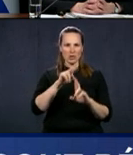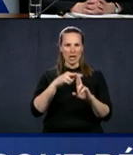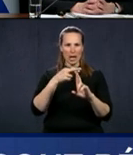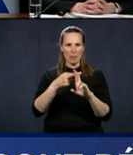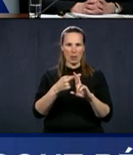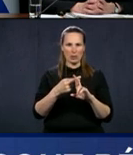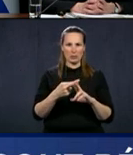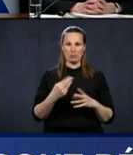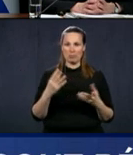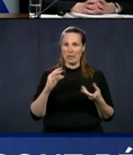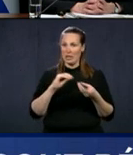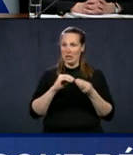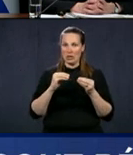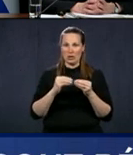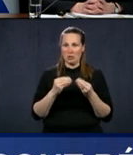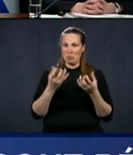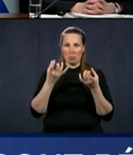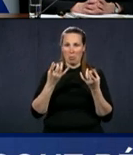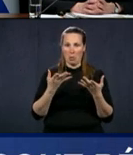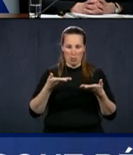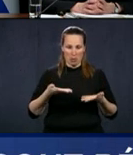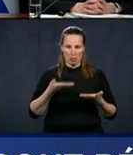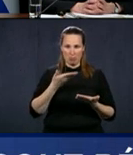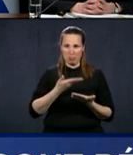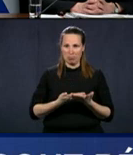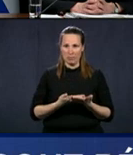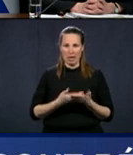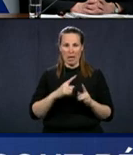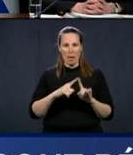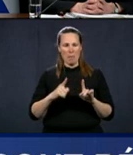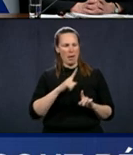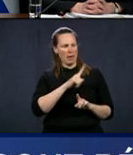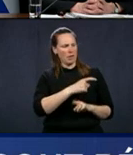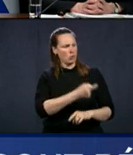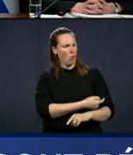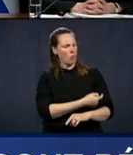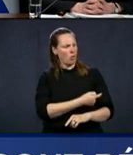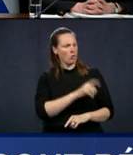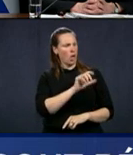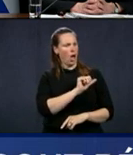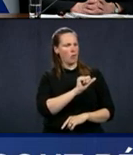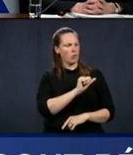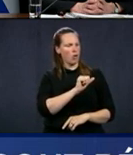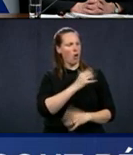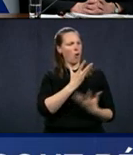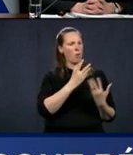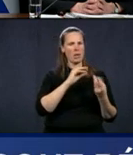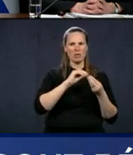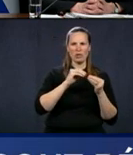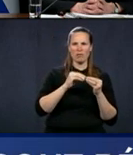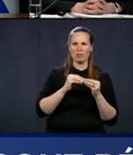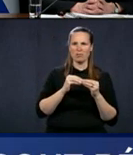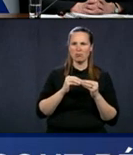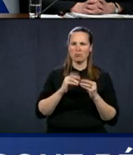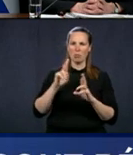Là, je n'ai pas cette donnée-là. Par contre, on pourra vérifier. Je ne sais pas si Dr. Arruda, ça va dépendre aussi. Il n'y a pas une quantité réservée. Ça,